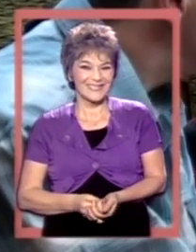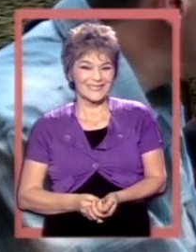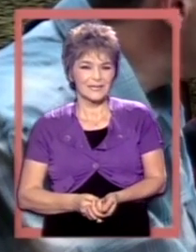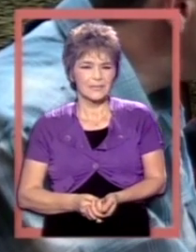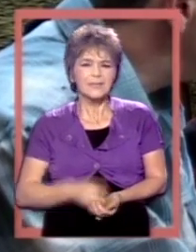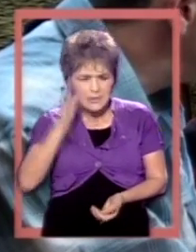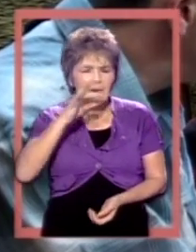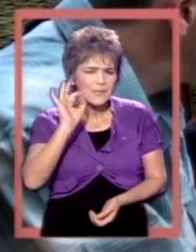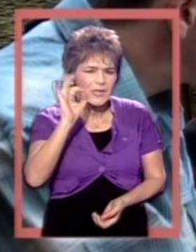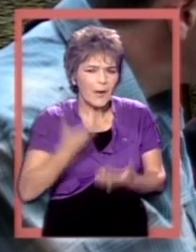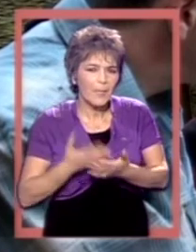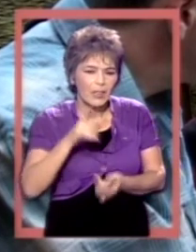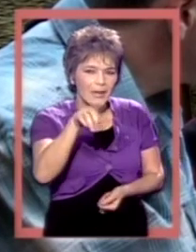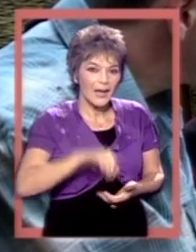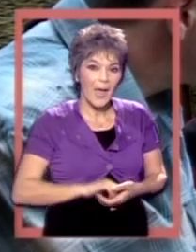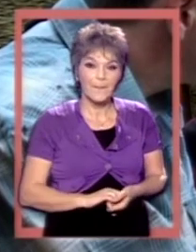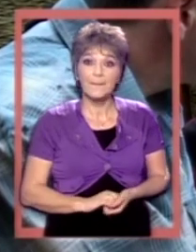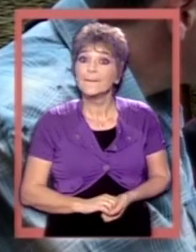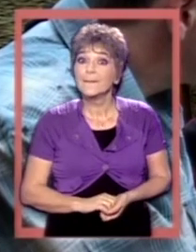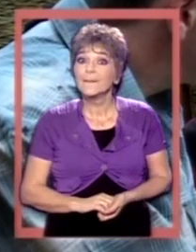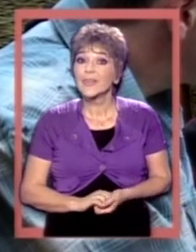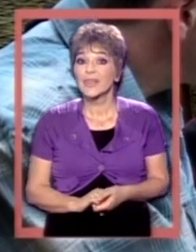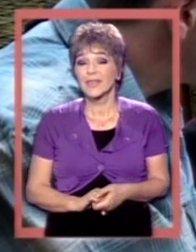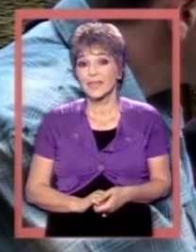Cât de specială e ziua de azi?